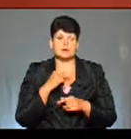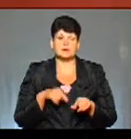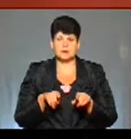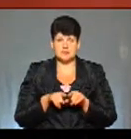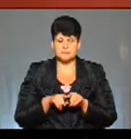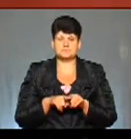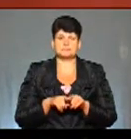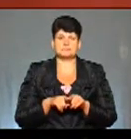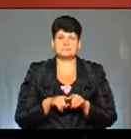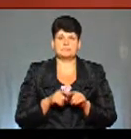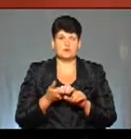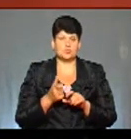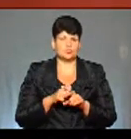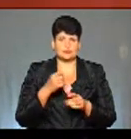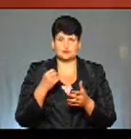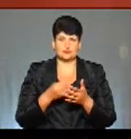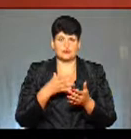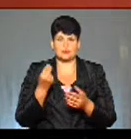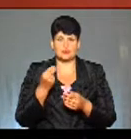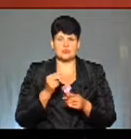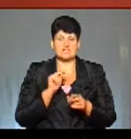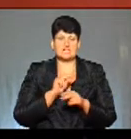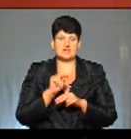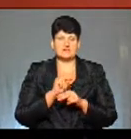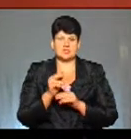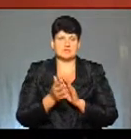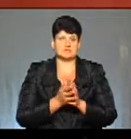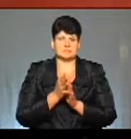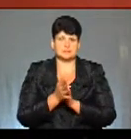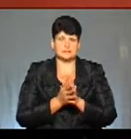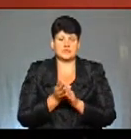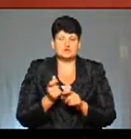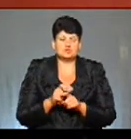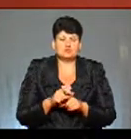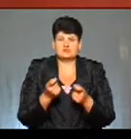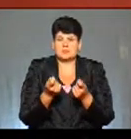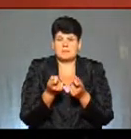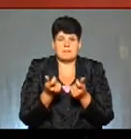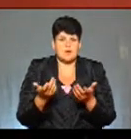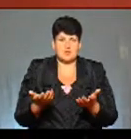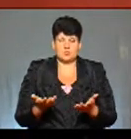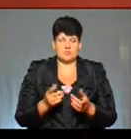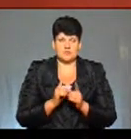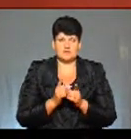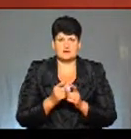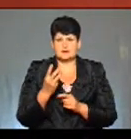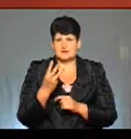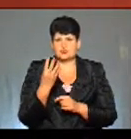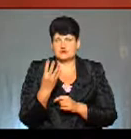бо дуже дорого коштує навчити сурдоперекладу. У нас дуже мало, у нас тільки